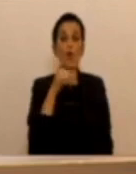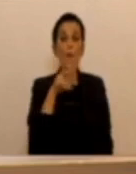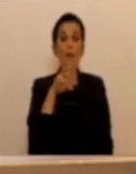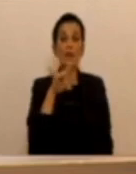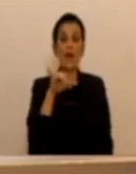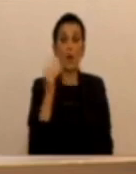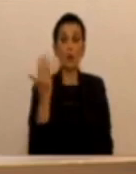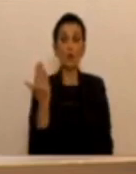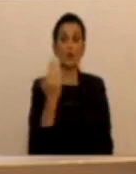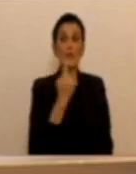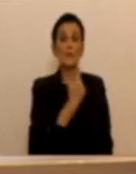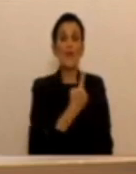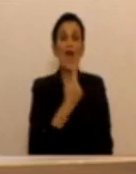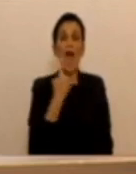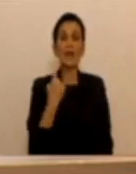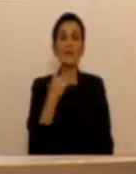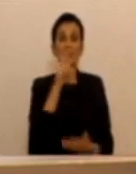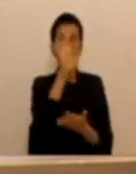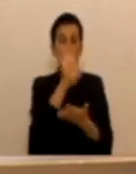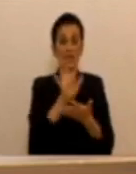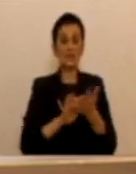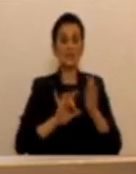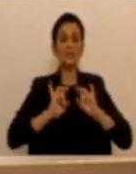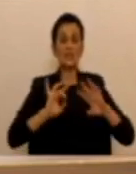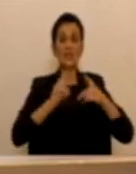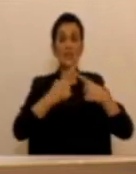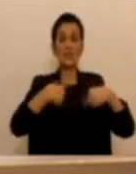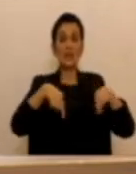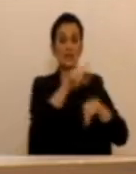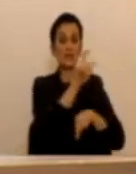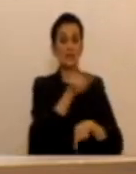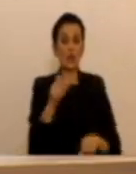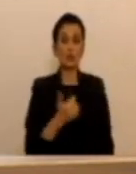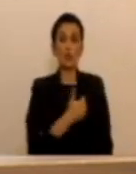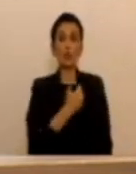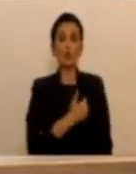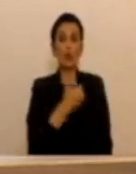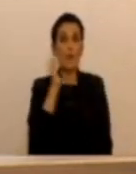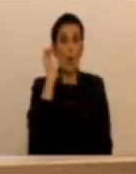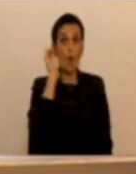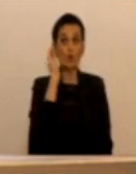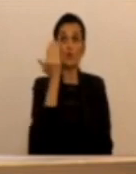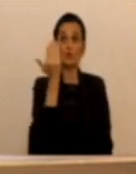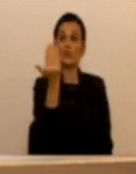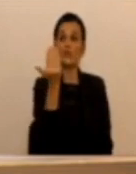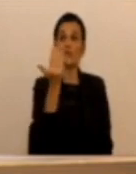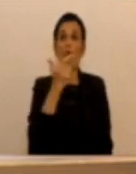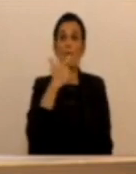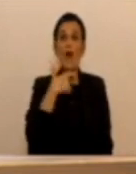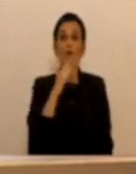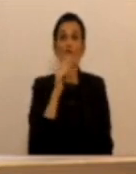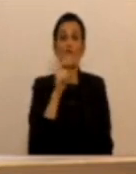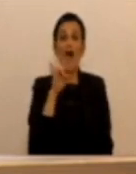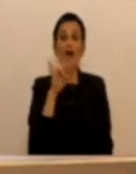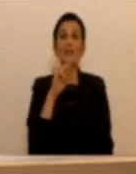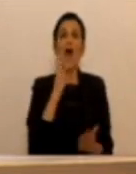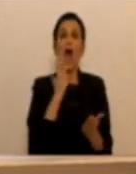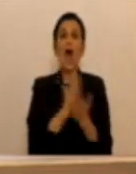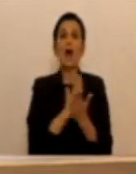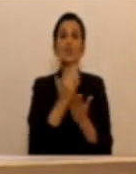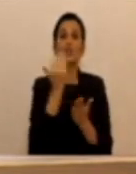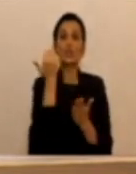და ერთადერთი განცხადება, რომელიც საზოგადოებას უნდა რომ მოისმინოს თქვენგან, ბატონო ვახტანგ, არის ის რომ